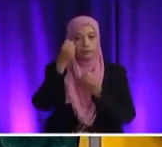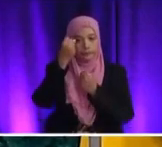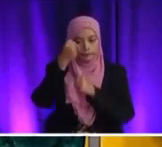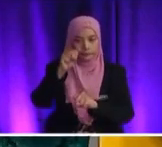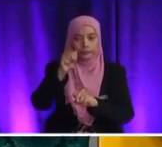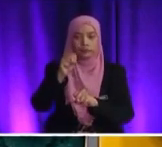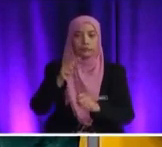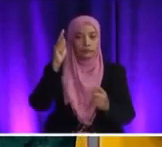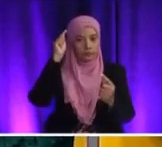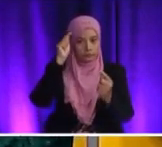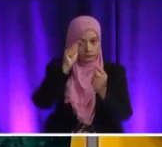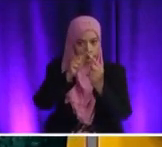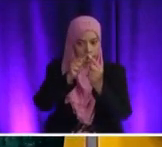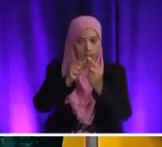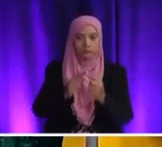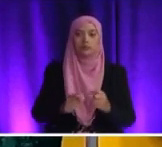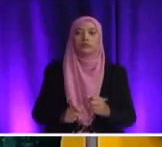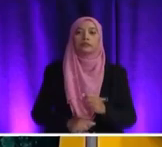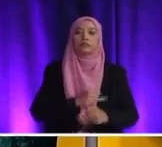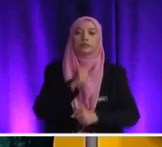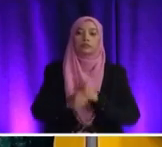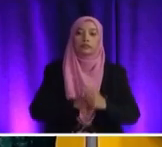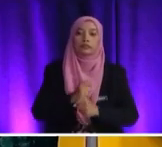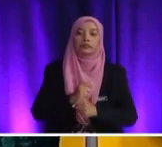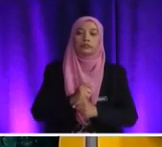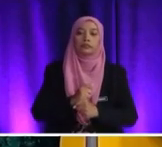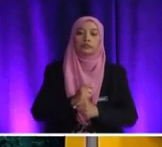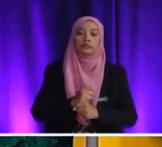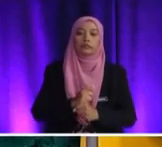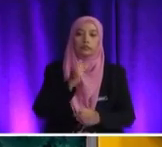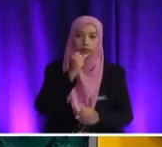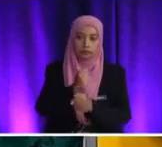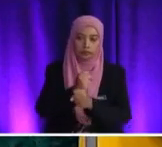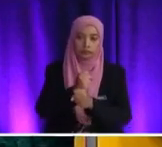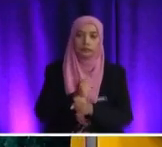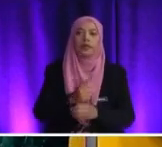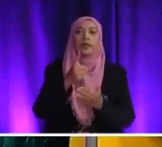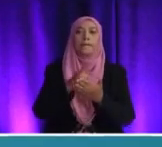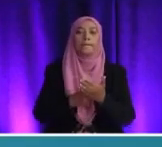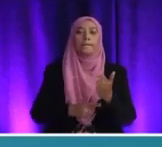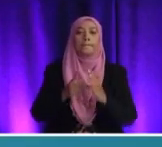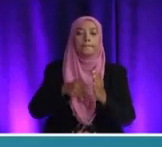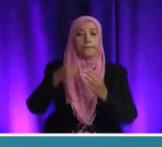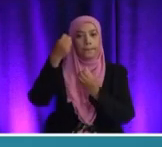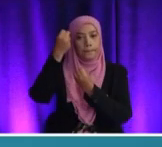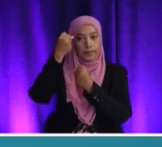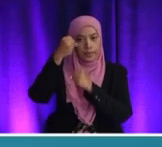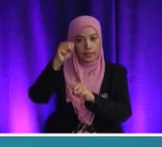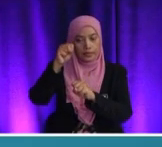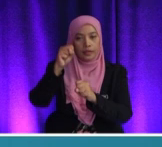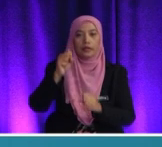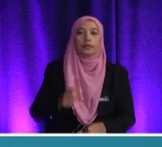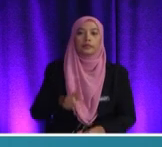menuju Allah kerja ya jadi di sini ah Apakah persediaan yang perlu saya